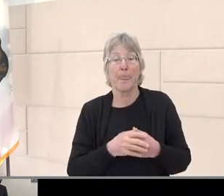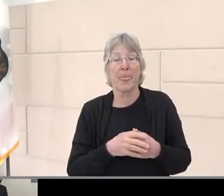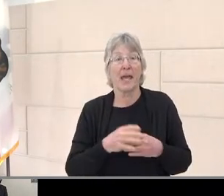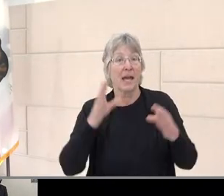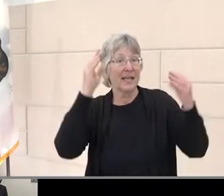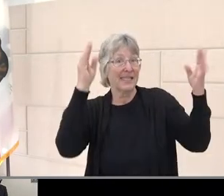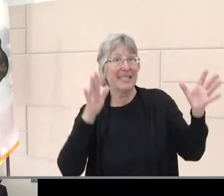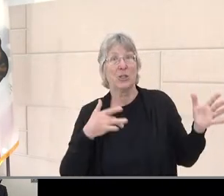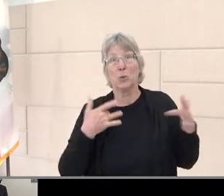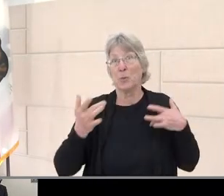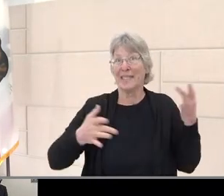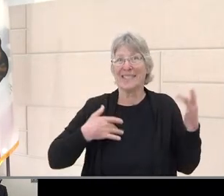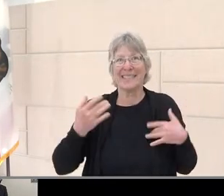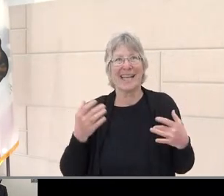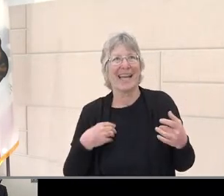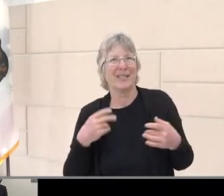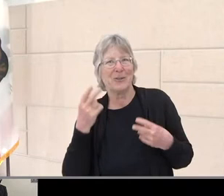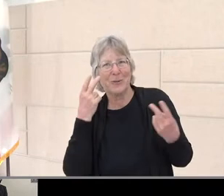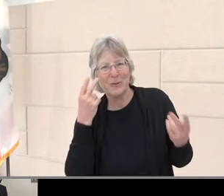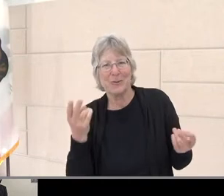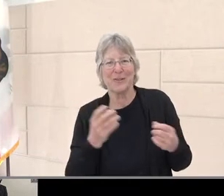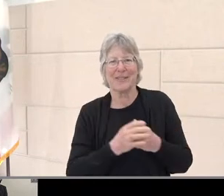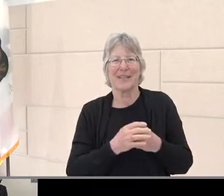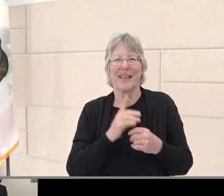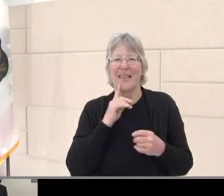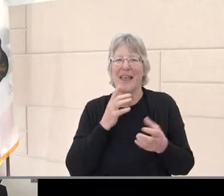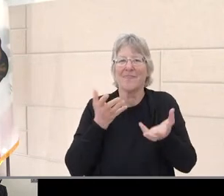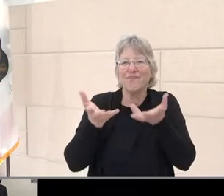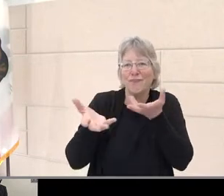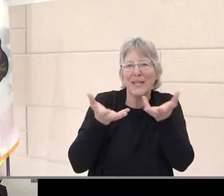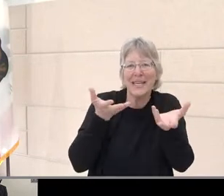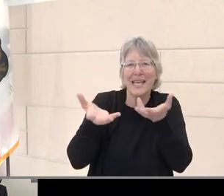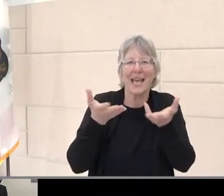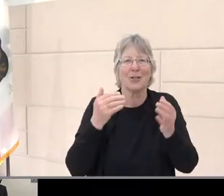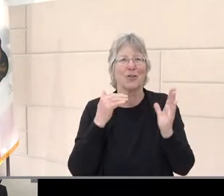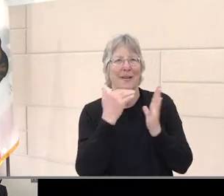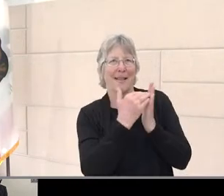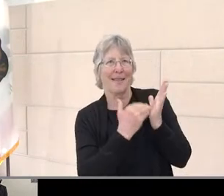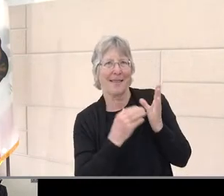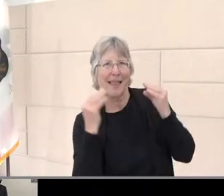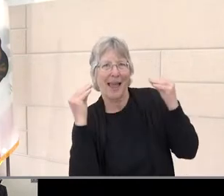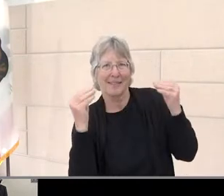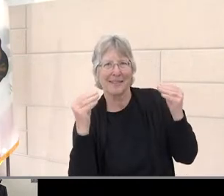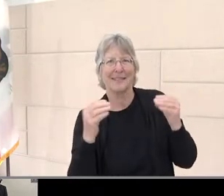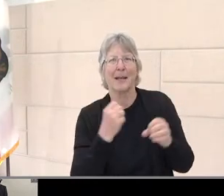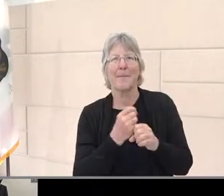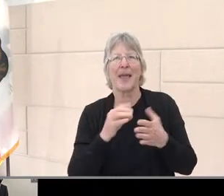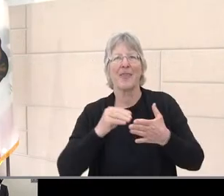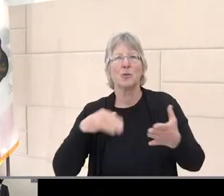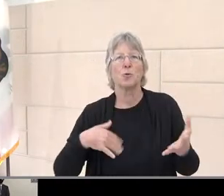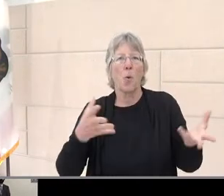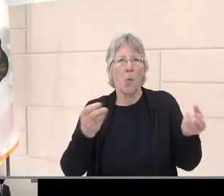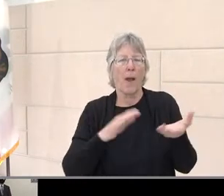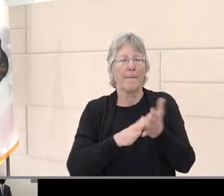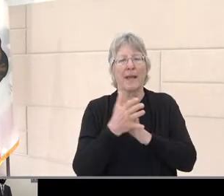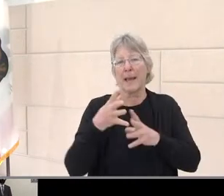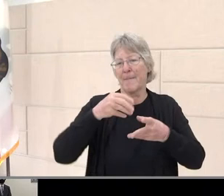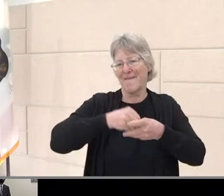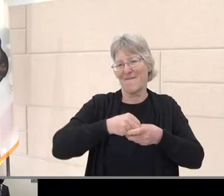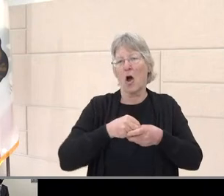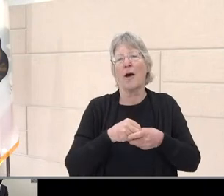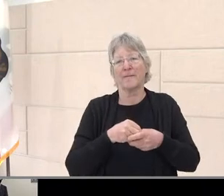ណ៍ថាគ្រូមានការរំភើបចិត្តក្នុងការបង្ហាត់ជាមេរៀនធ្វើឲ្យសិស្ស